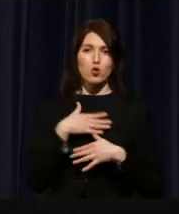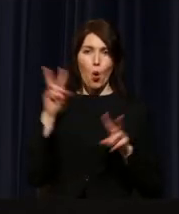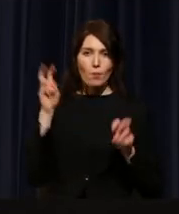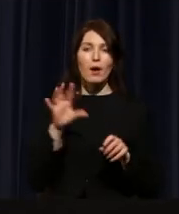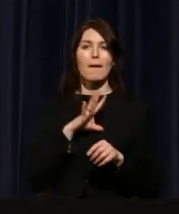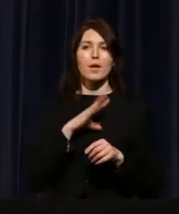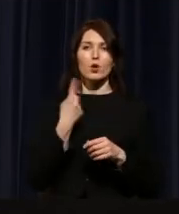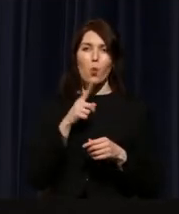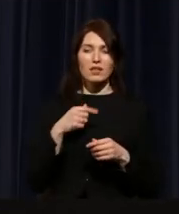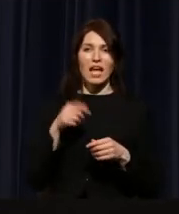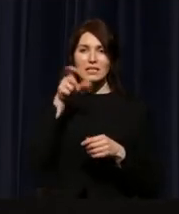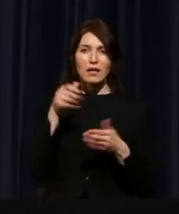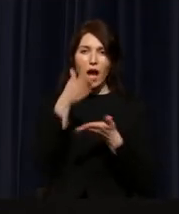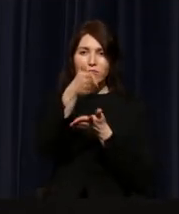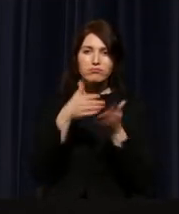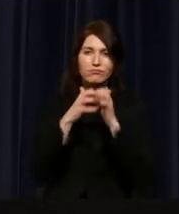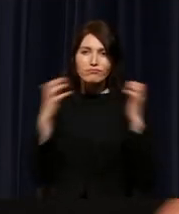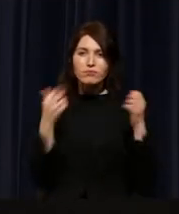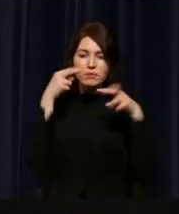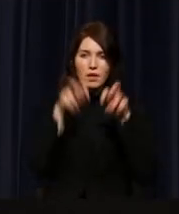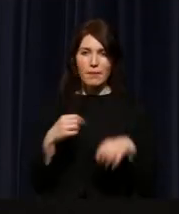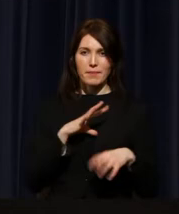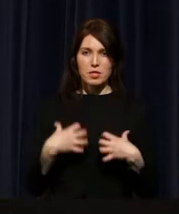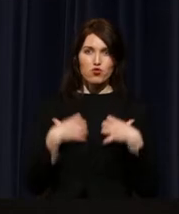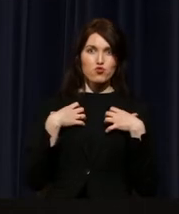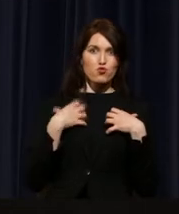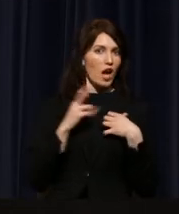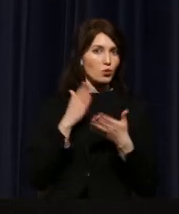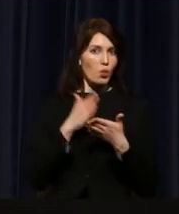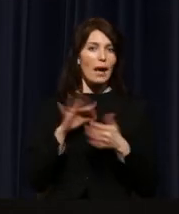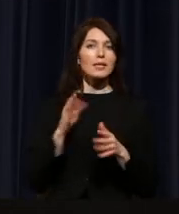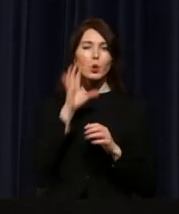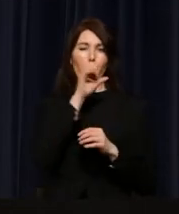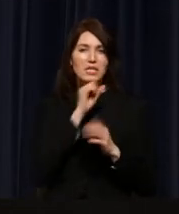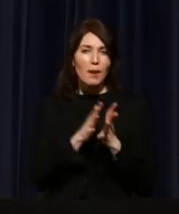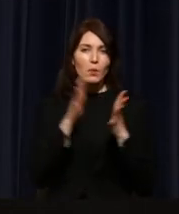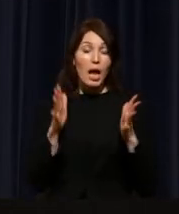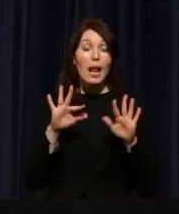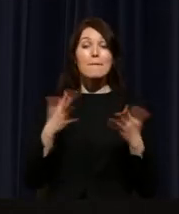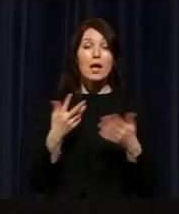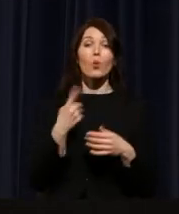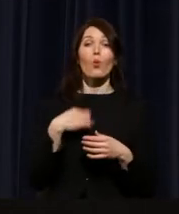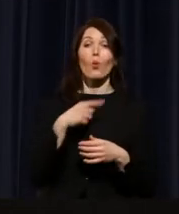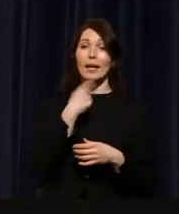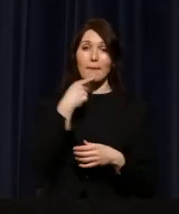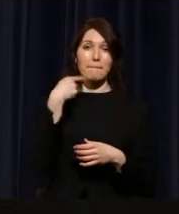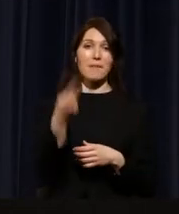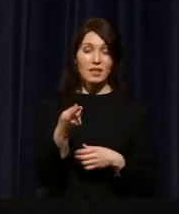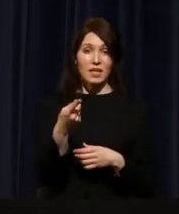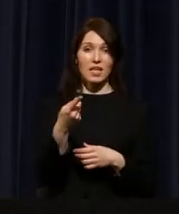notiek sekcijas, un man likās tāda, nu, viss tā baisi, un kas nu tur ir, un tas noslēpums lielais, bet tas, ko es gribēju pateikt,